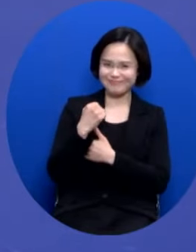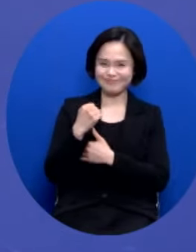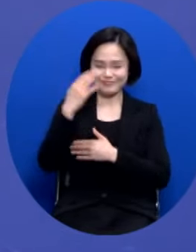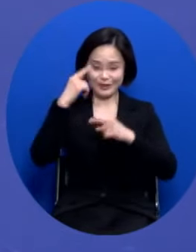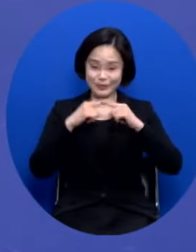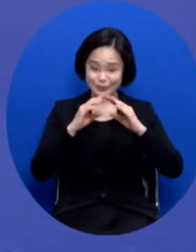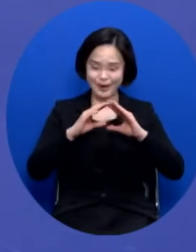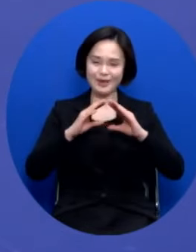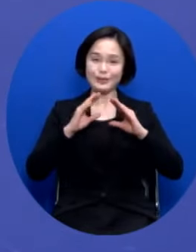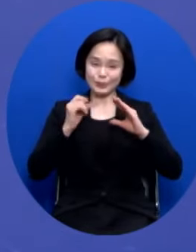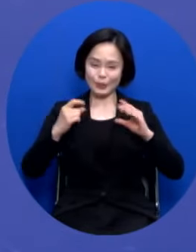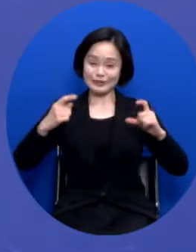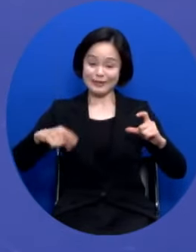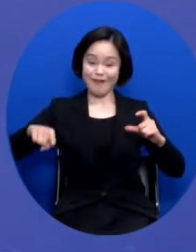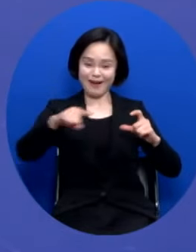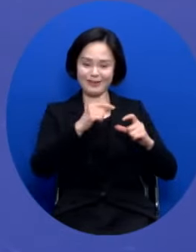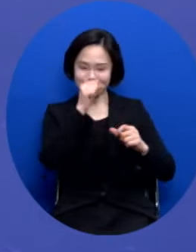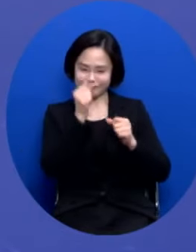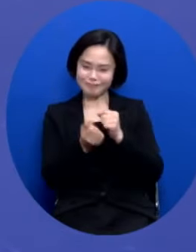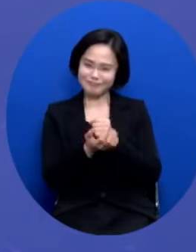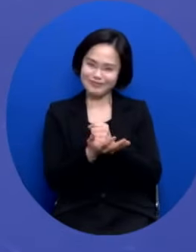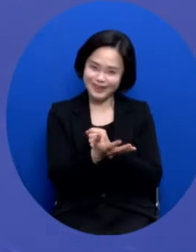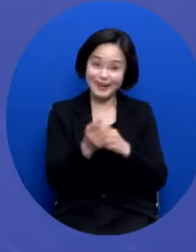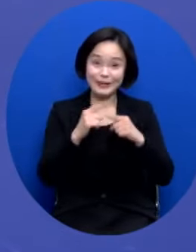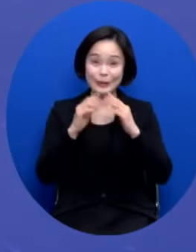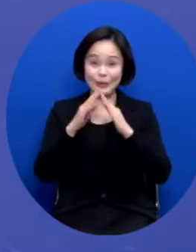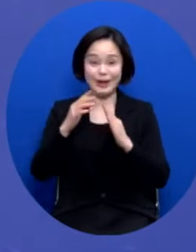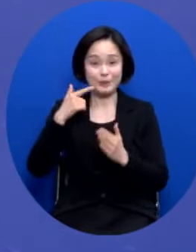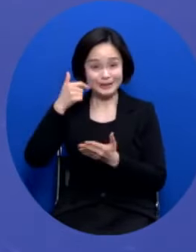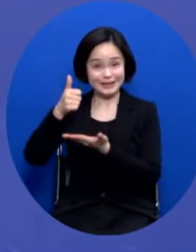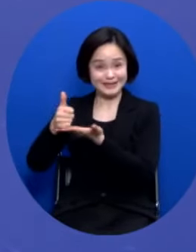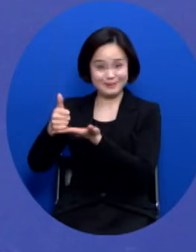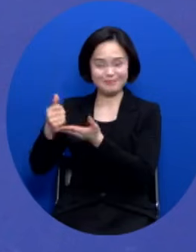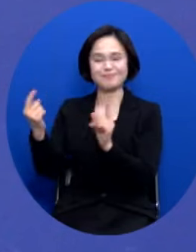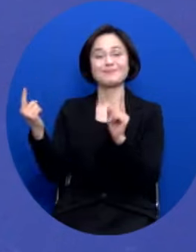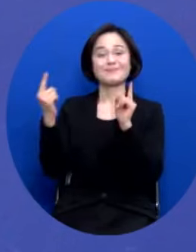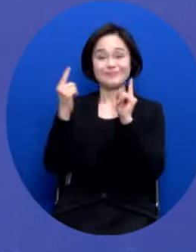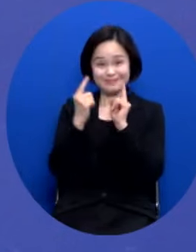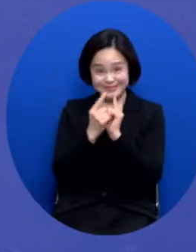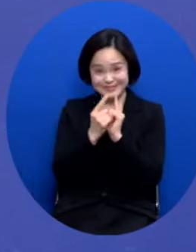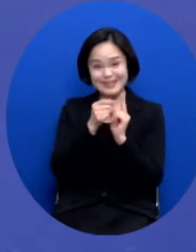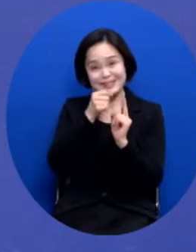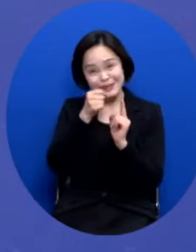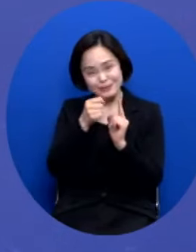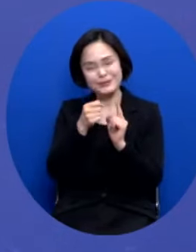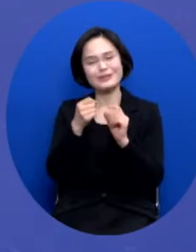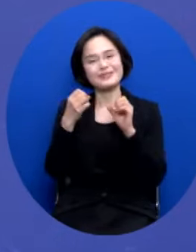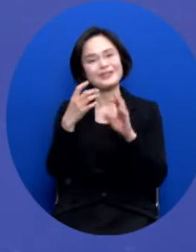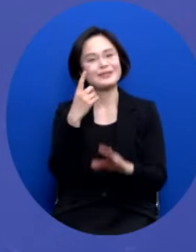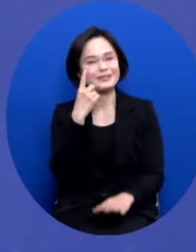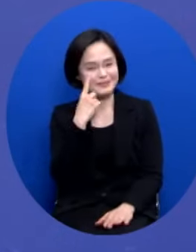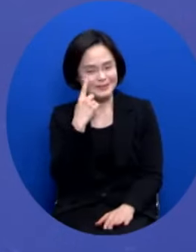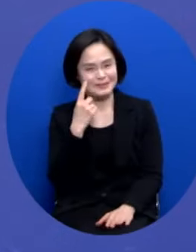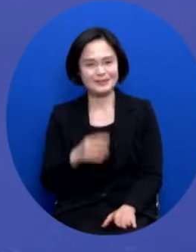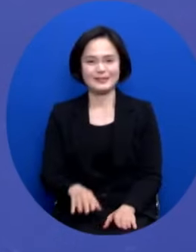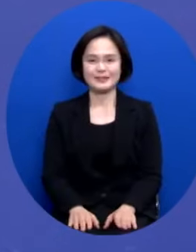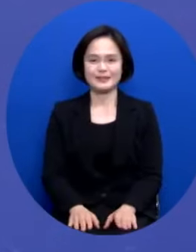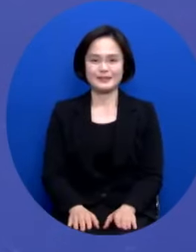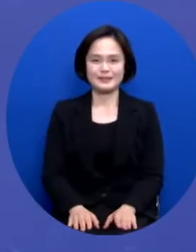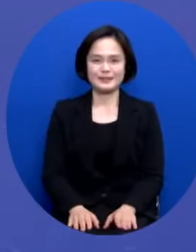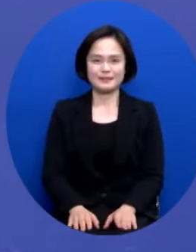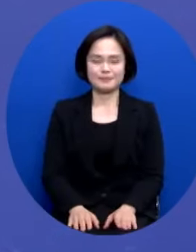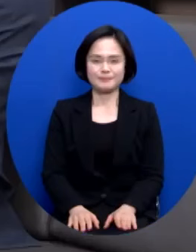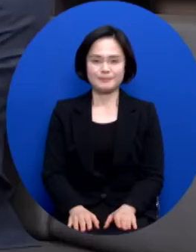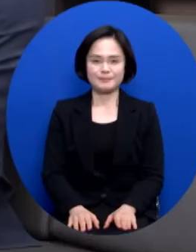교회죠. 지구촌교회 최성은 목사를 만나 지구촌교회의 30주년 사역과 비전을 들어봤습니다. 김덕원 기자입니다.